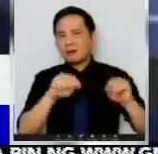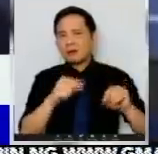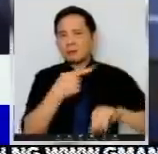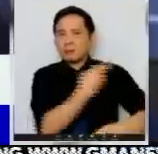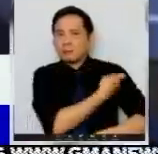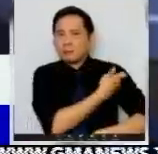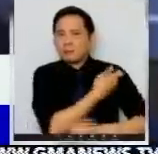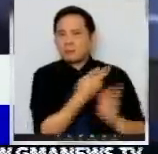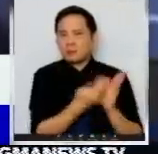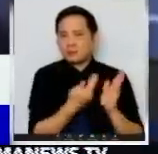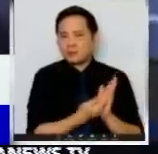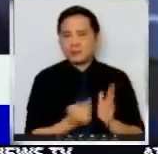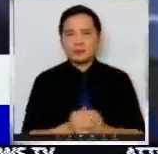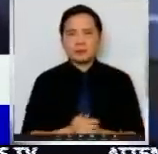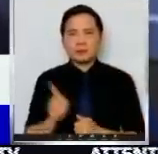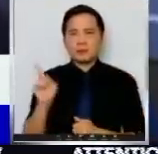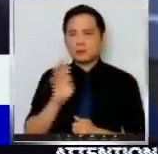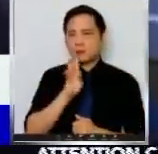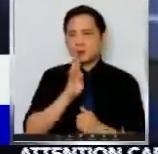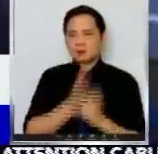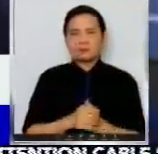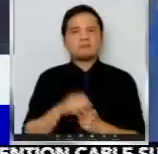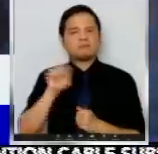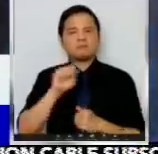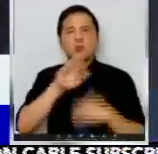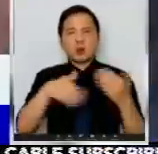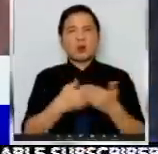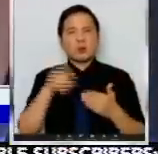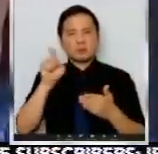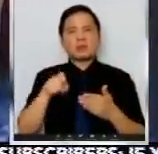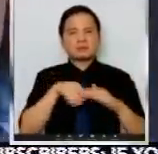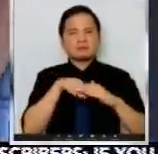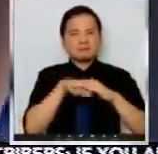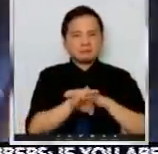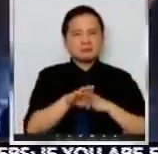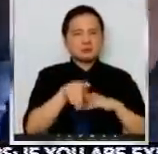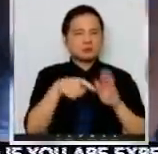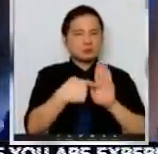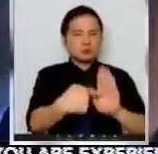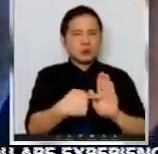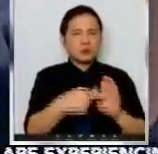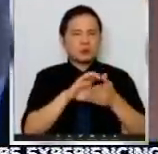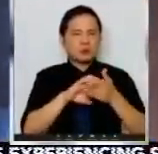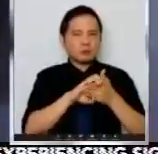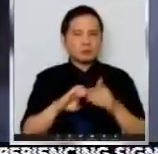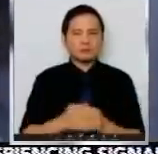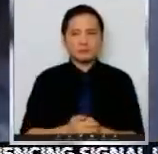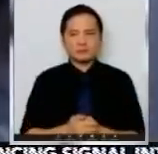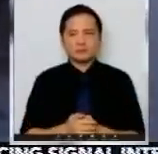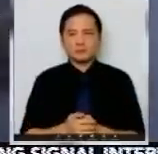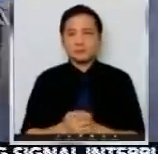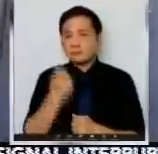cooperation. Mula sa customer hanggang employee, lahat po sila dapat vaccinate. Kanina, namigay ang LGU ng face mask at face shield